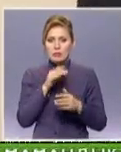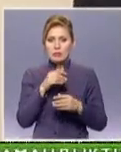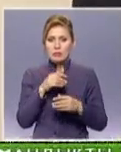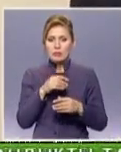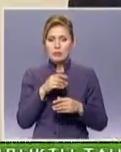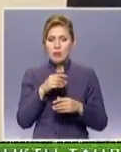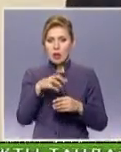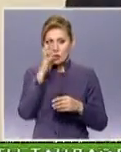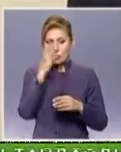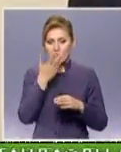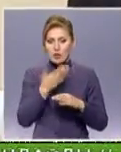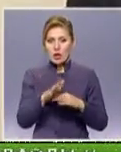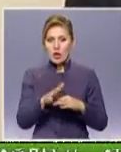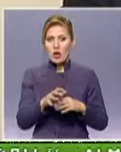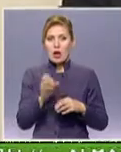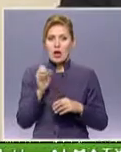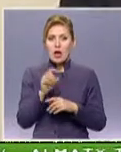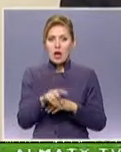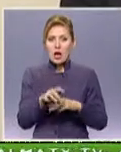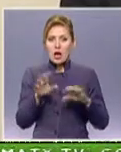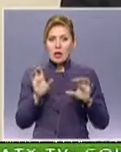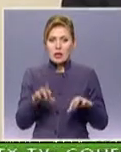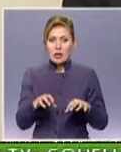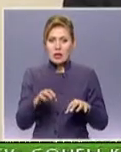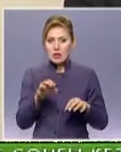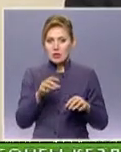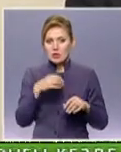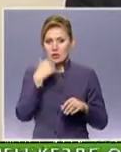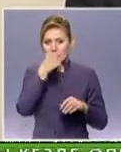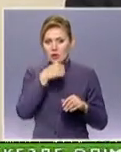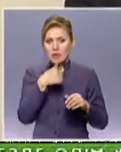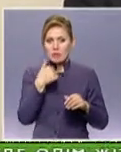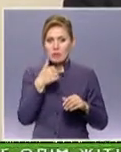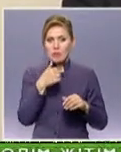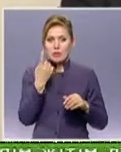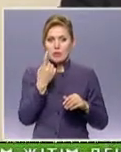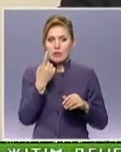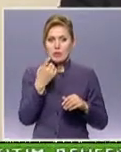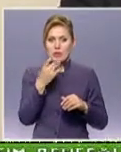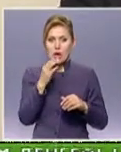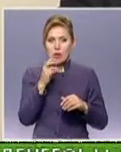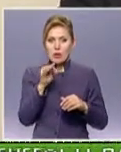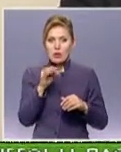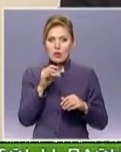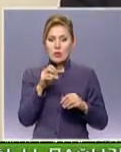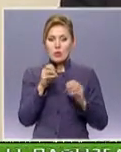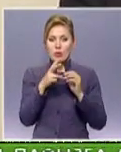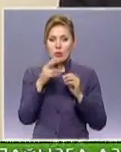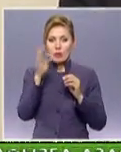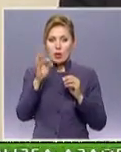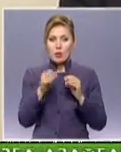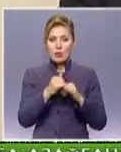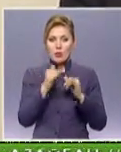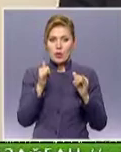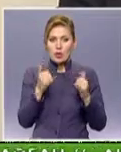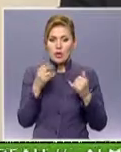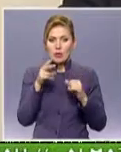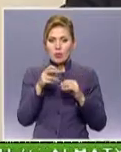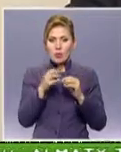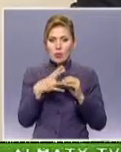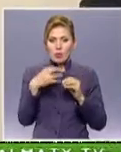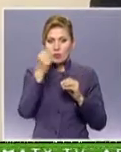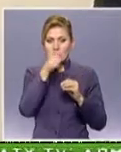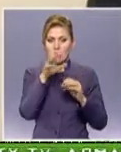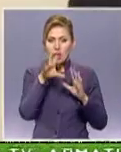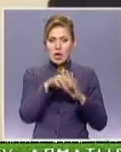государства. Елбасының тапсырмасы бойынша ағымдағы жылдың 1 сәуірінен бастап әлеуметтік төлемдердің мөлшері 12% артты. Сондай-ақ 2015